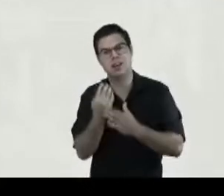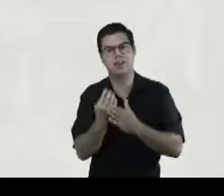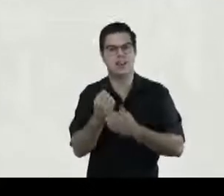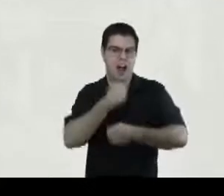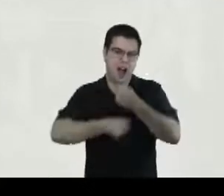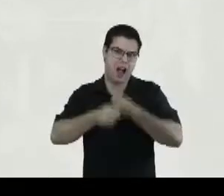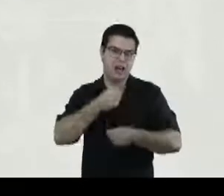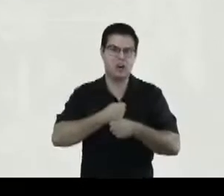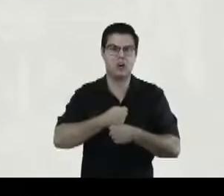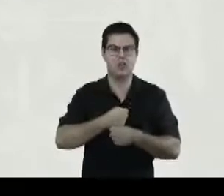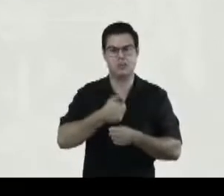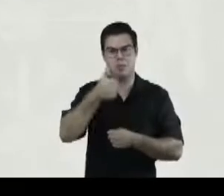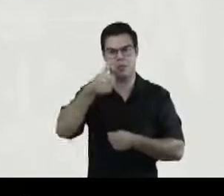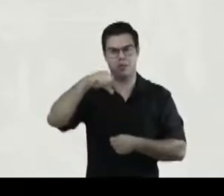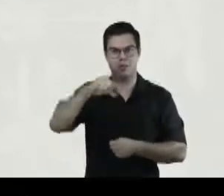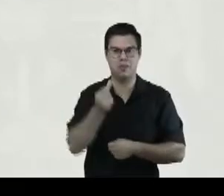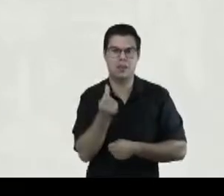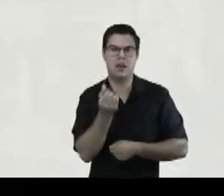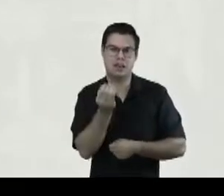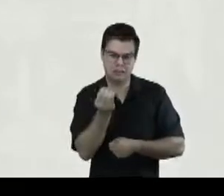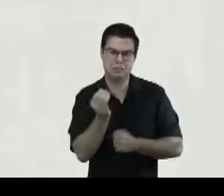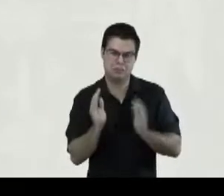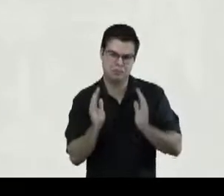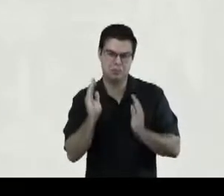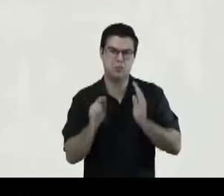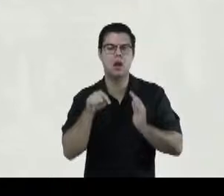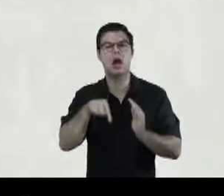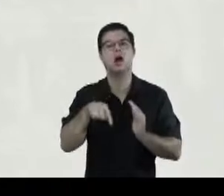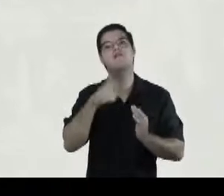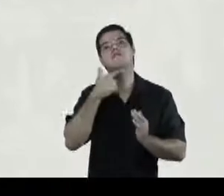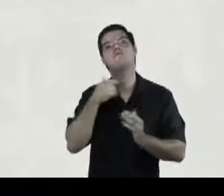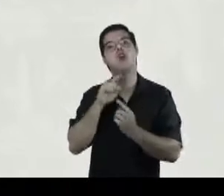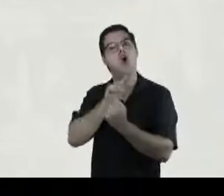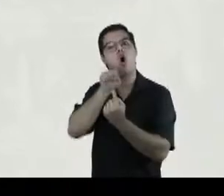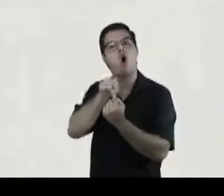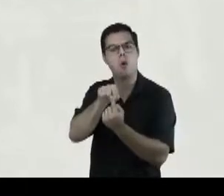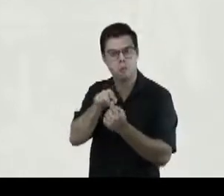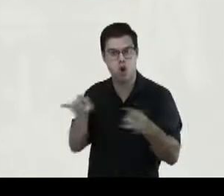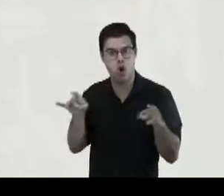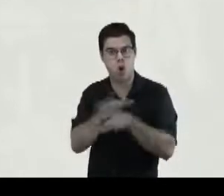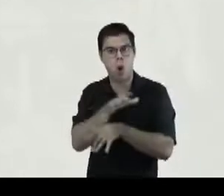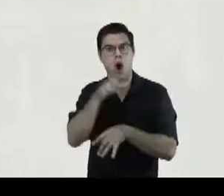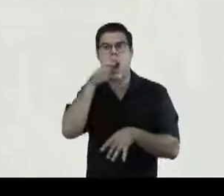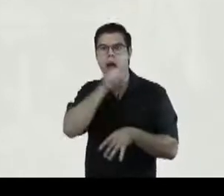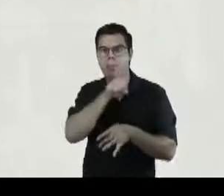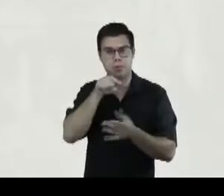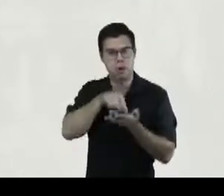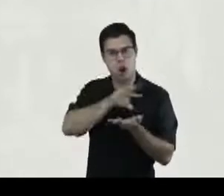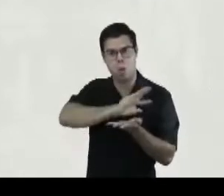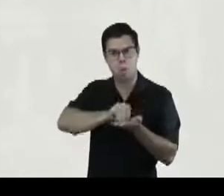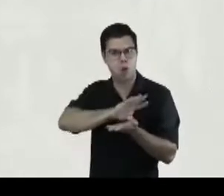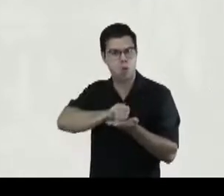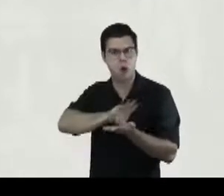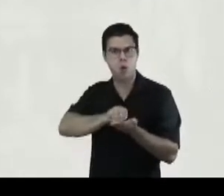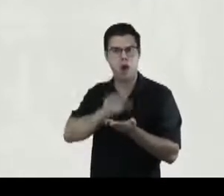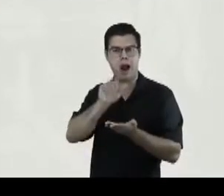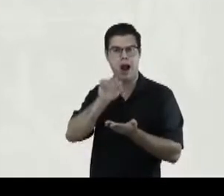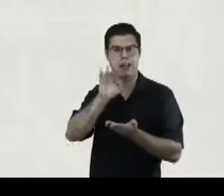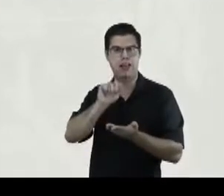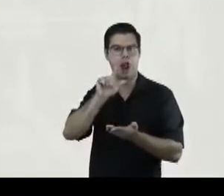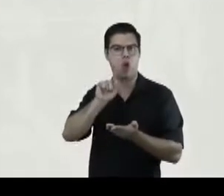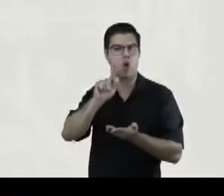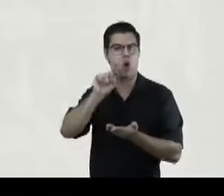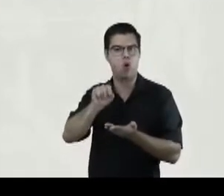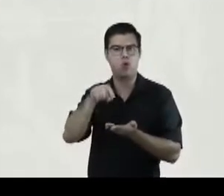finir beaucoup plus rapidement le catalogage de ces collections, puisque à l'époque, ils les imprimaient dans des livres et ça